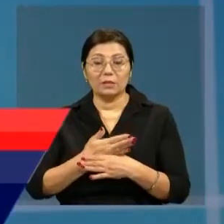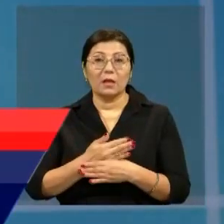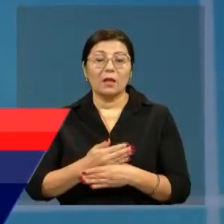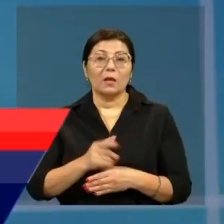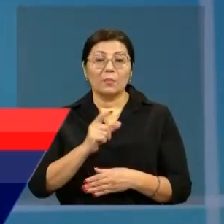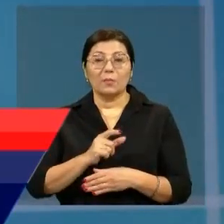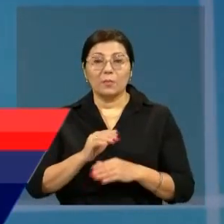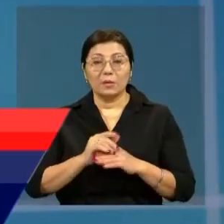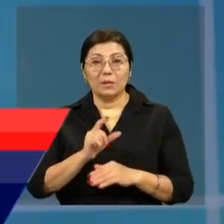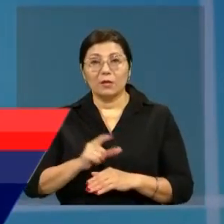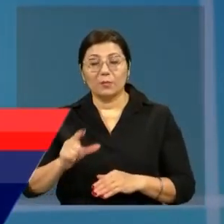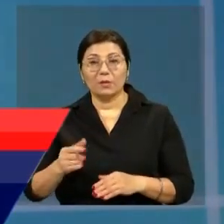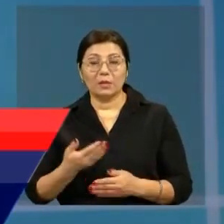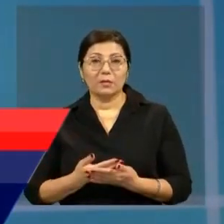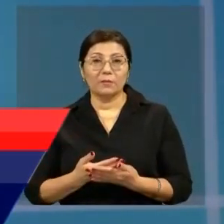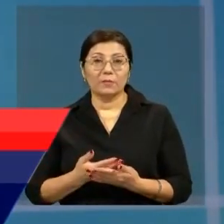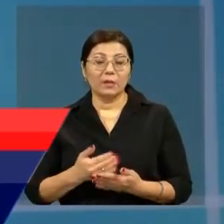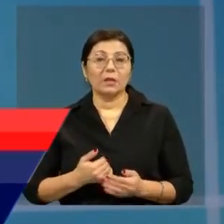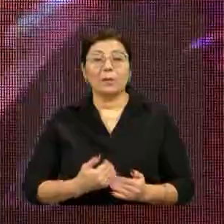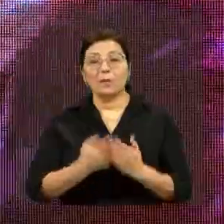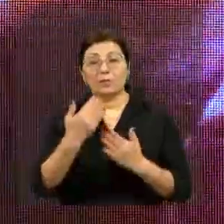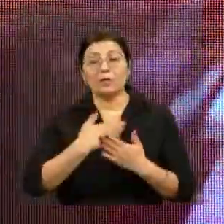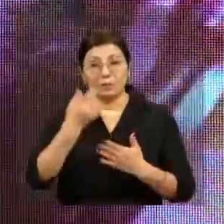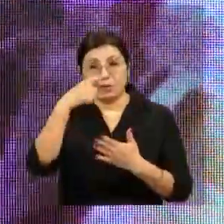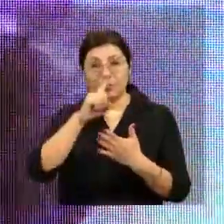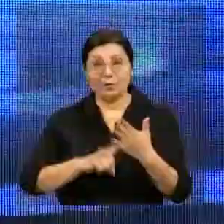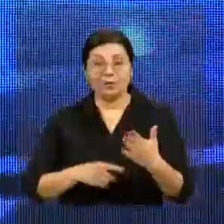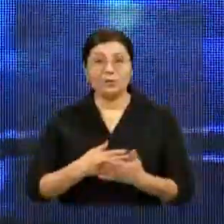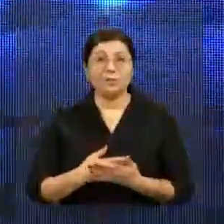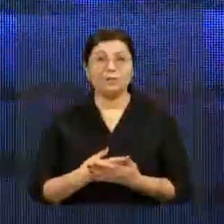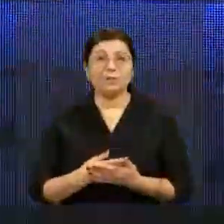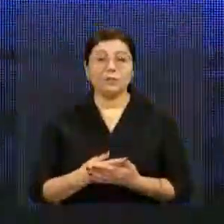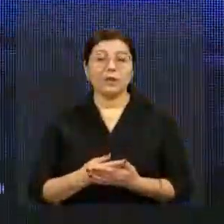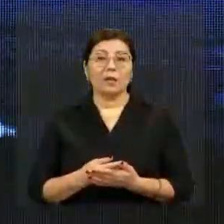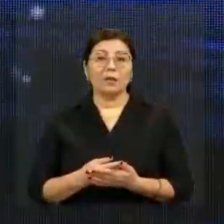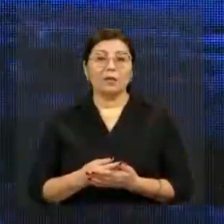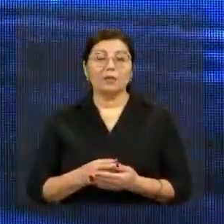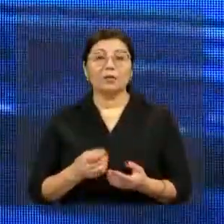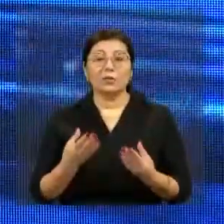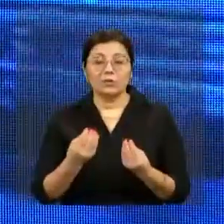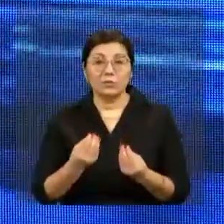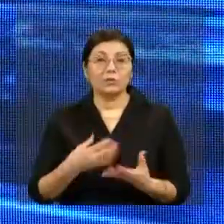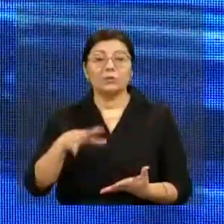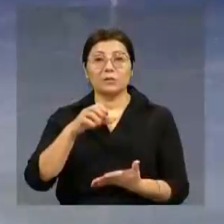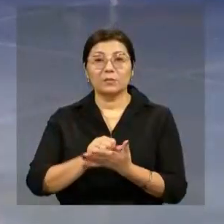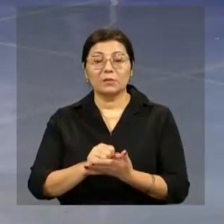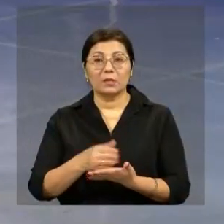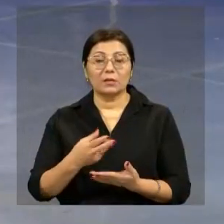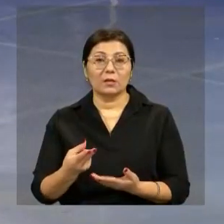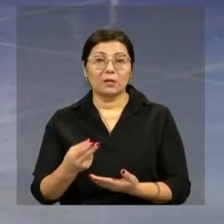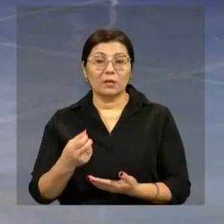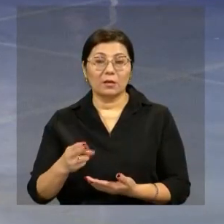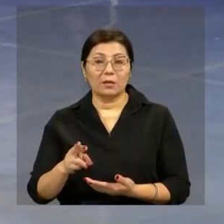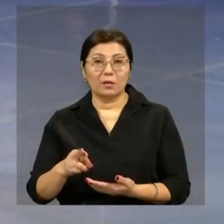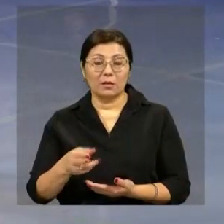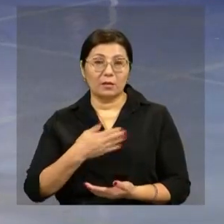И, с одной стороны, это повышает мою уверенность. Понятно. Ну, помимо фильмов, чем-то еще, может, занимаетесь? Да, я сама